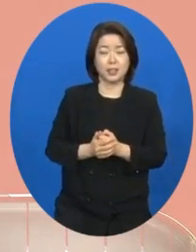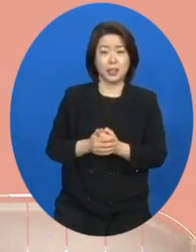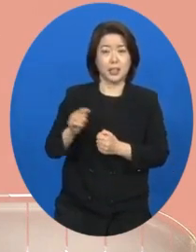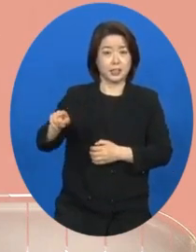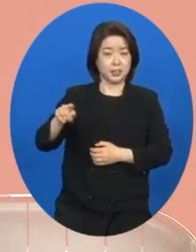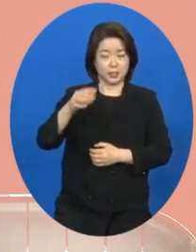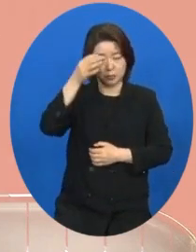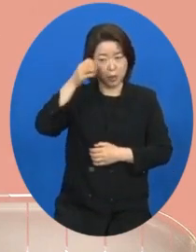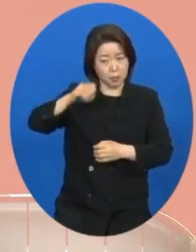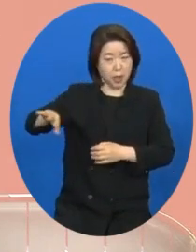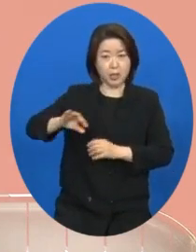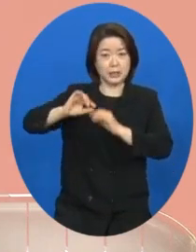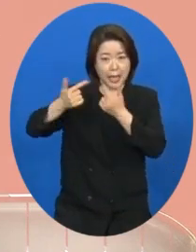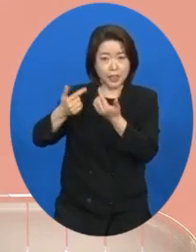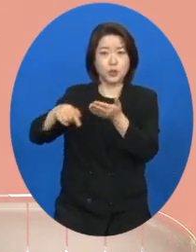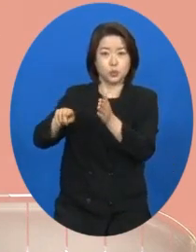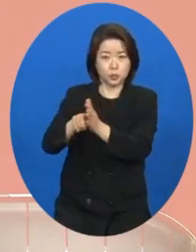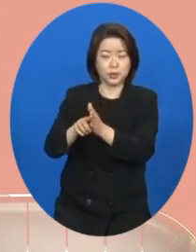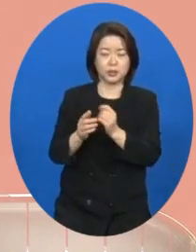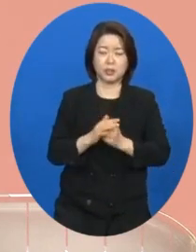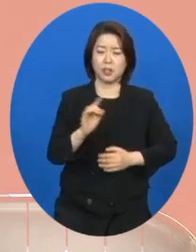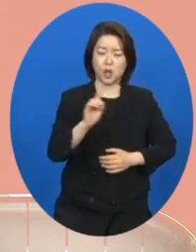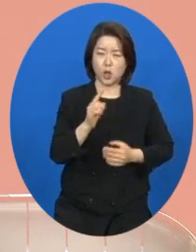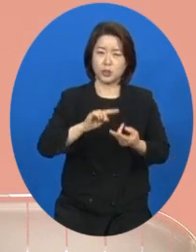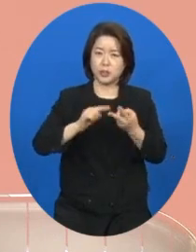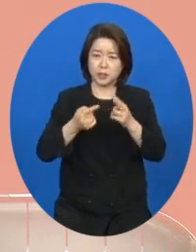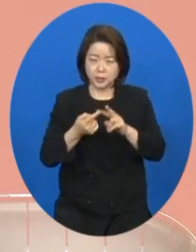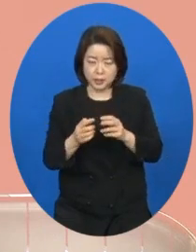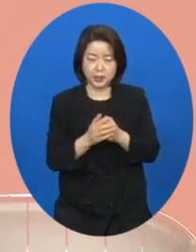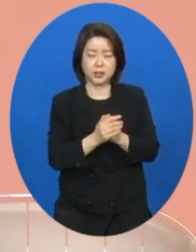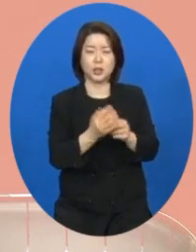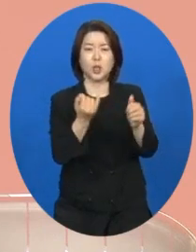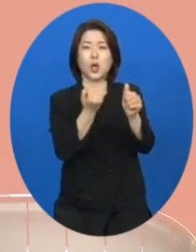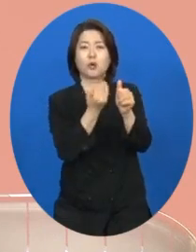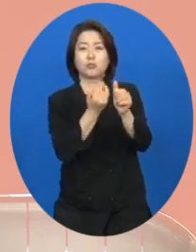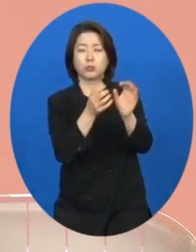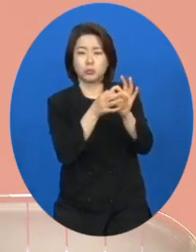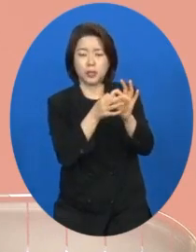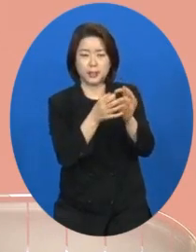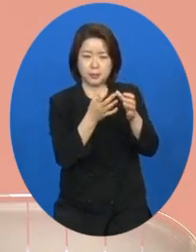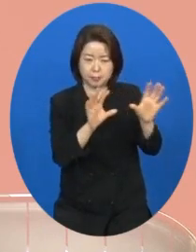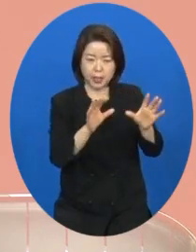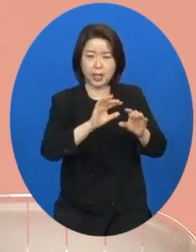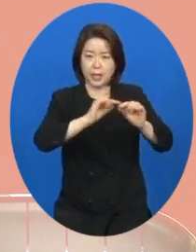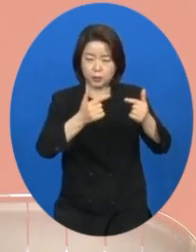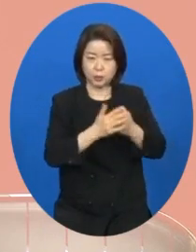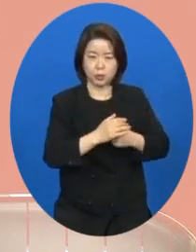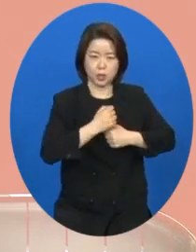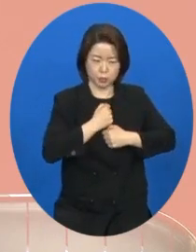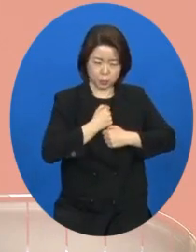위해서 어떻게든지 부부 관계가 깨어지지 않도록 지켜가야 하는 겁니다.